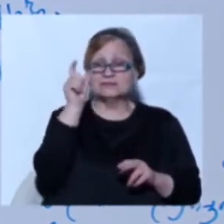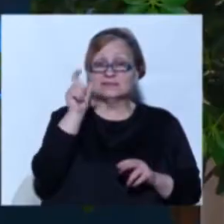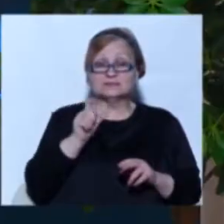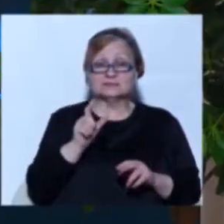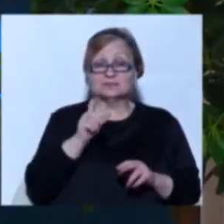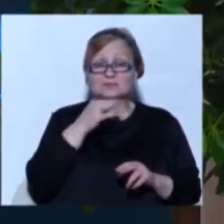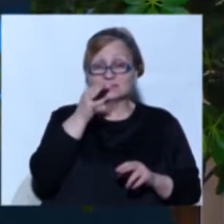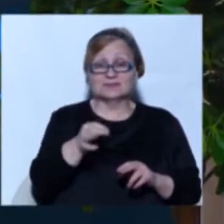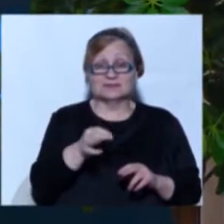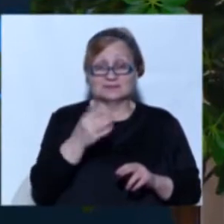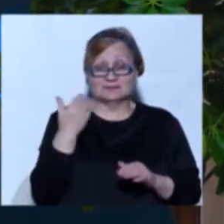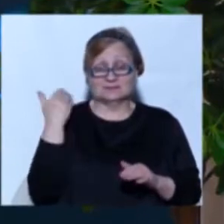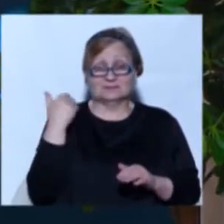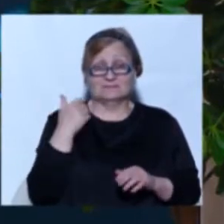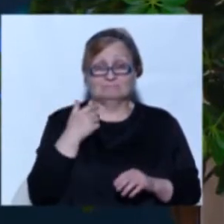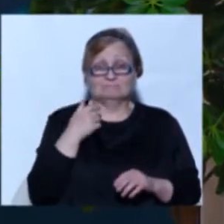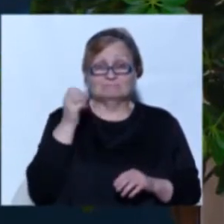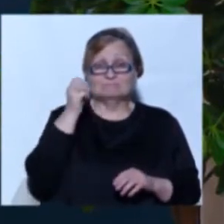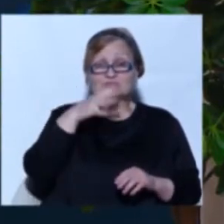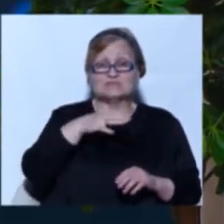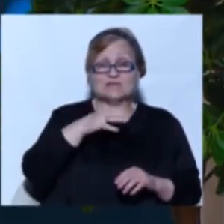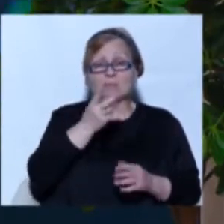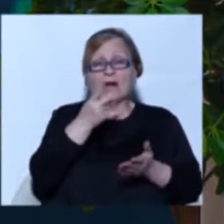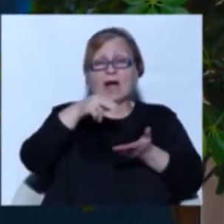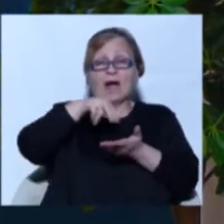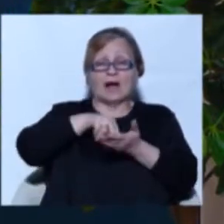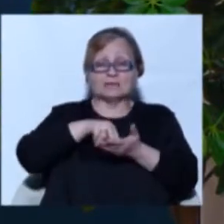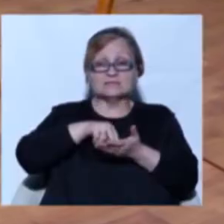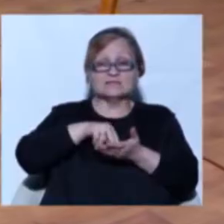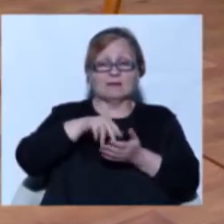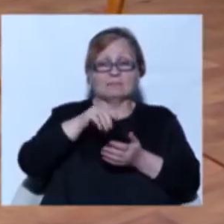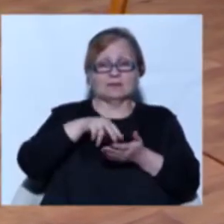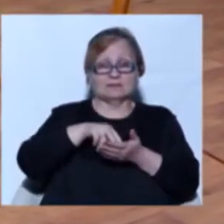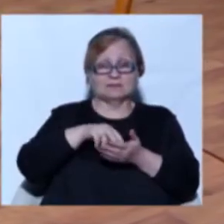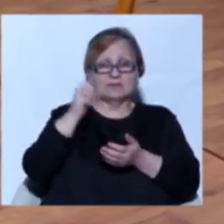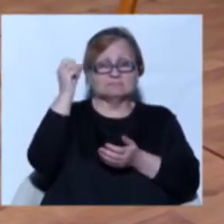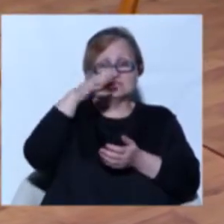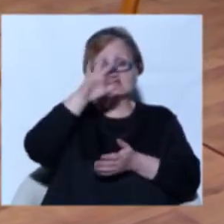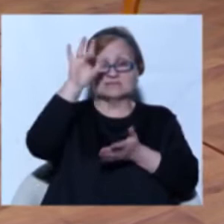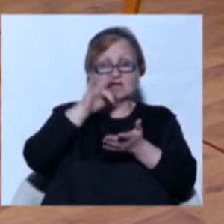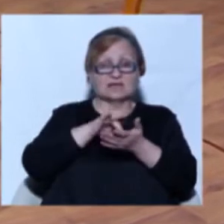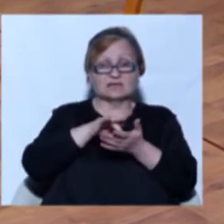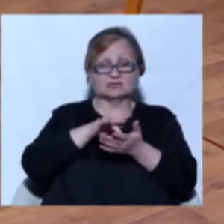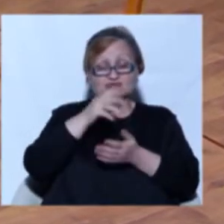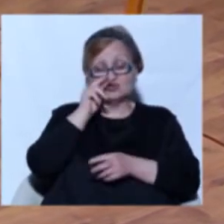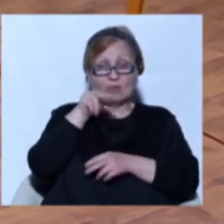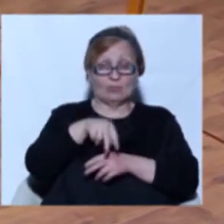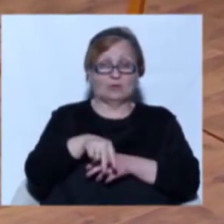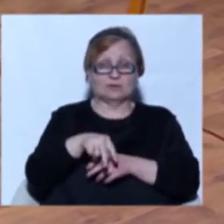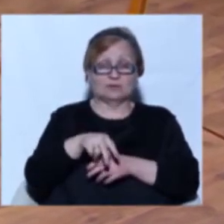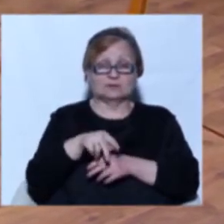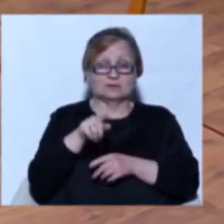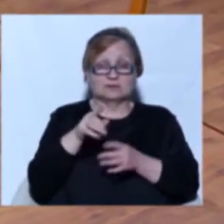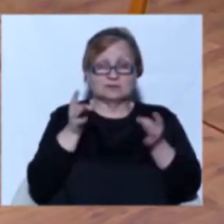რომ წაგიკითხეთ. ნახეთ, მზემ აიწია ფეხის წვერებზე, მზემ მზის ქალაქში ჩამოიხედა.